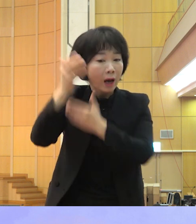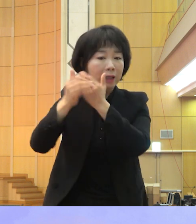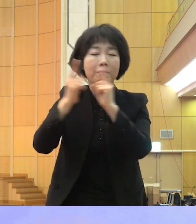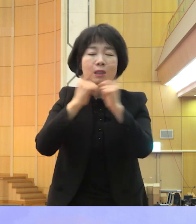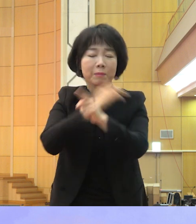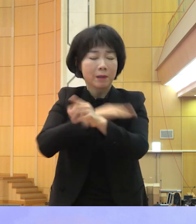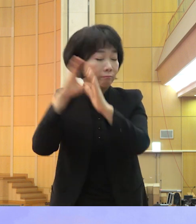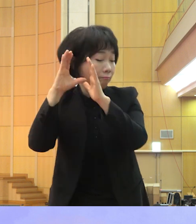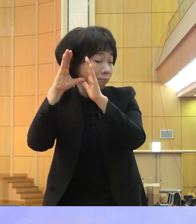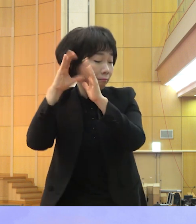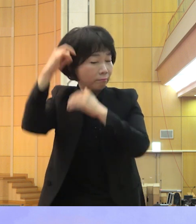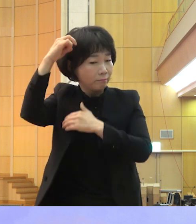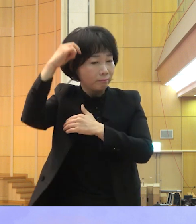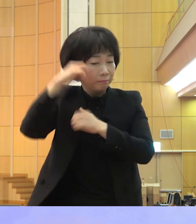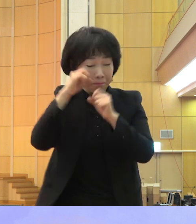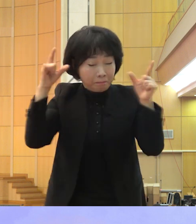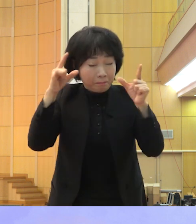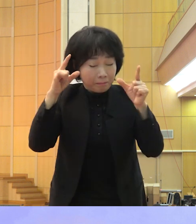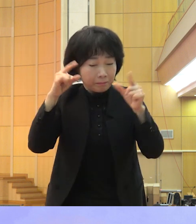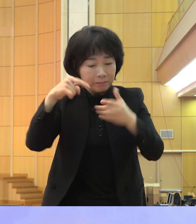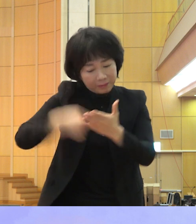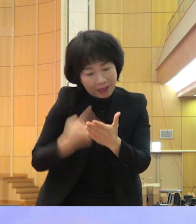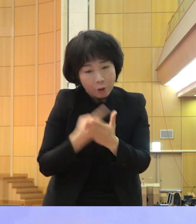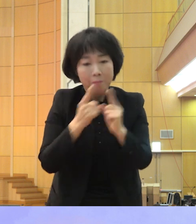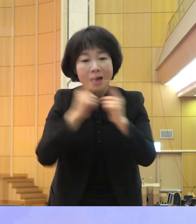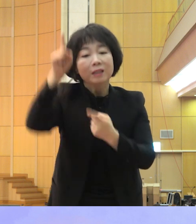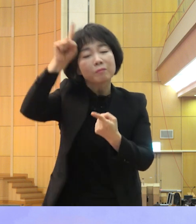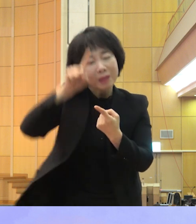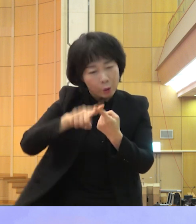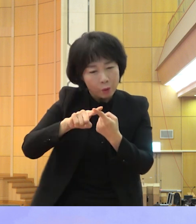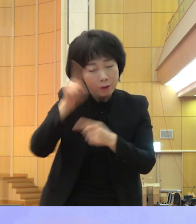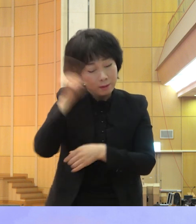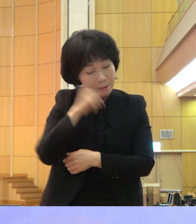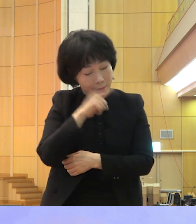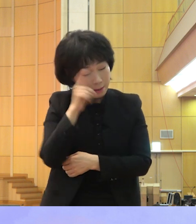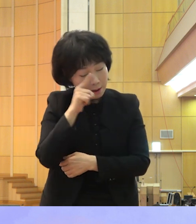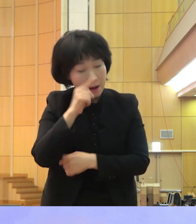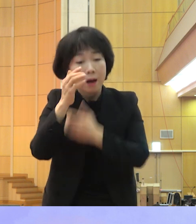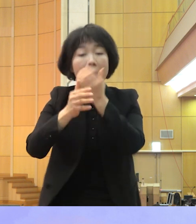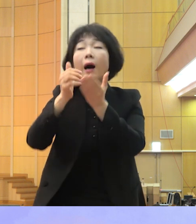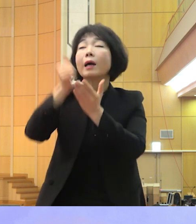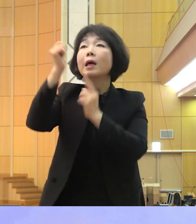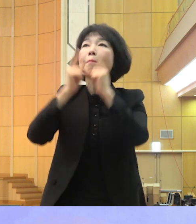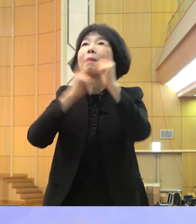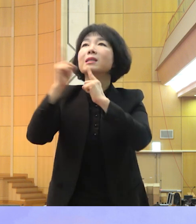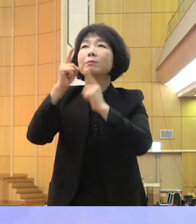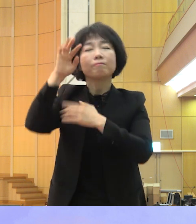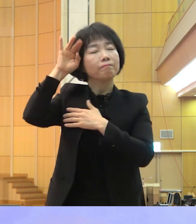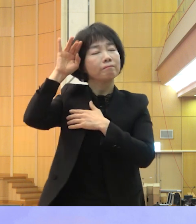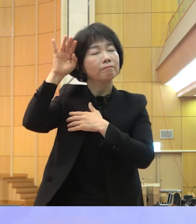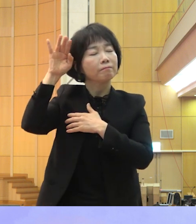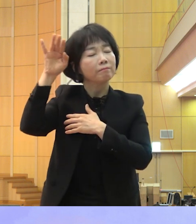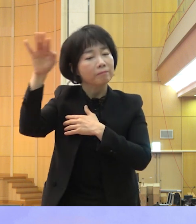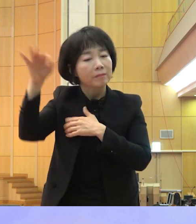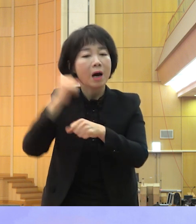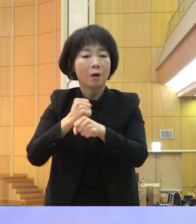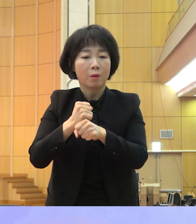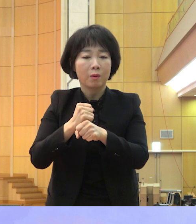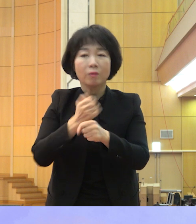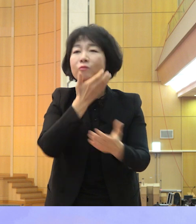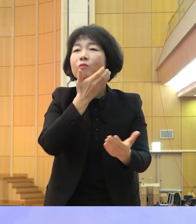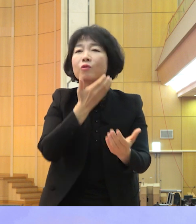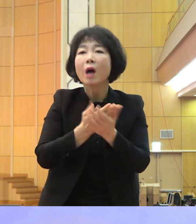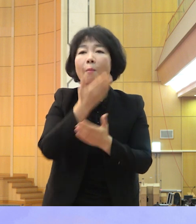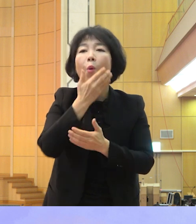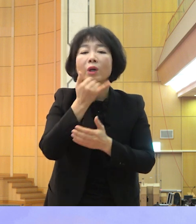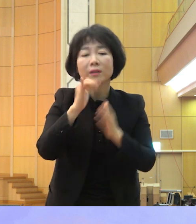하나님 말씀이 뿌리 잡게 도와주시고 그 말씀을 통하여 날마다 하나님의 말씀을 상고하며 살아갈 수 있는